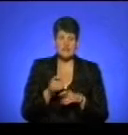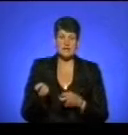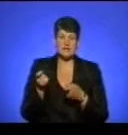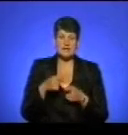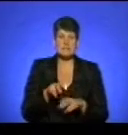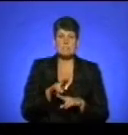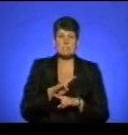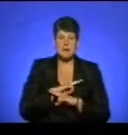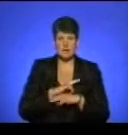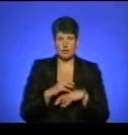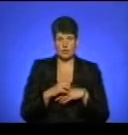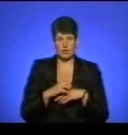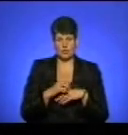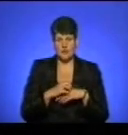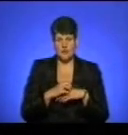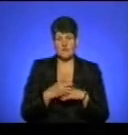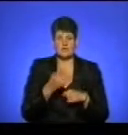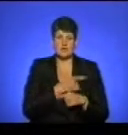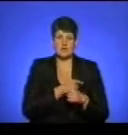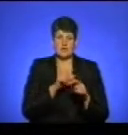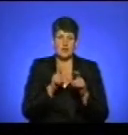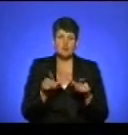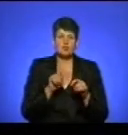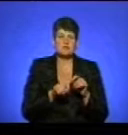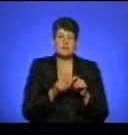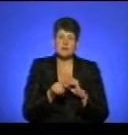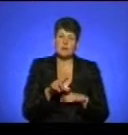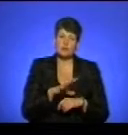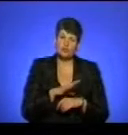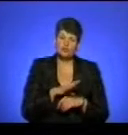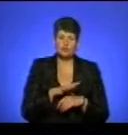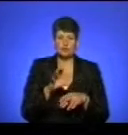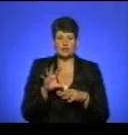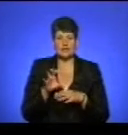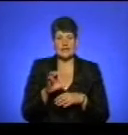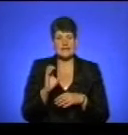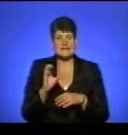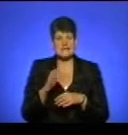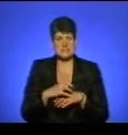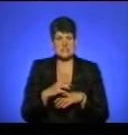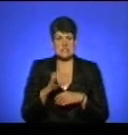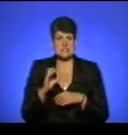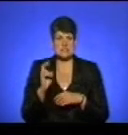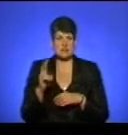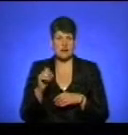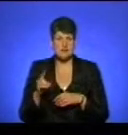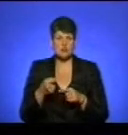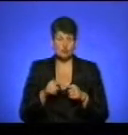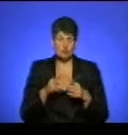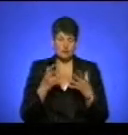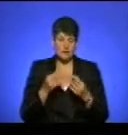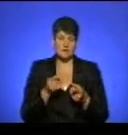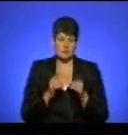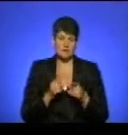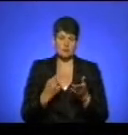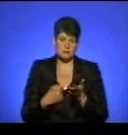кота до державної лікарні ветеринарної медицини, щоб перевірити, чи був у тварини сказ. Того ж дня за результатами експертизи лікарі